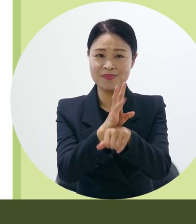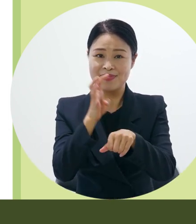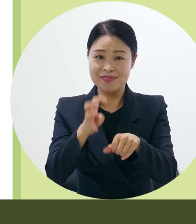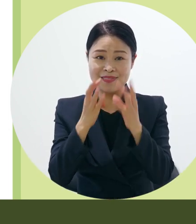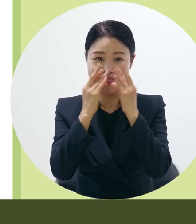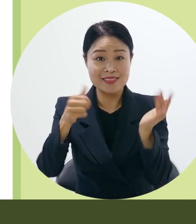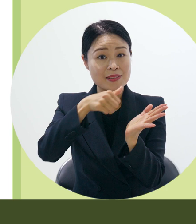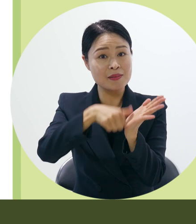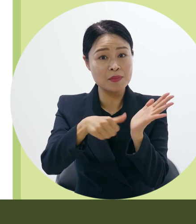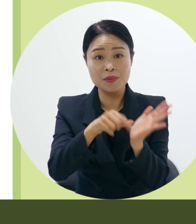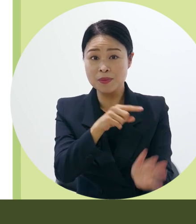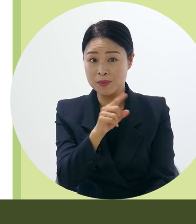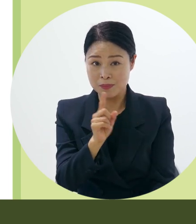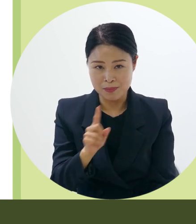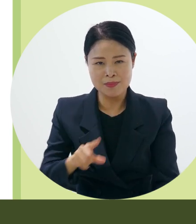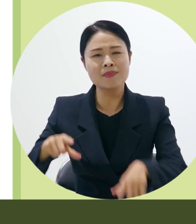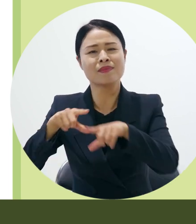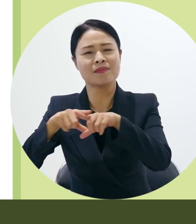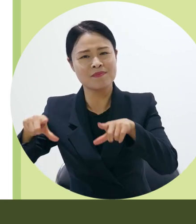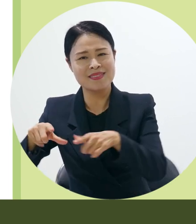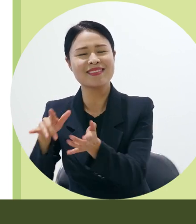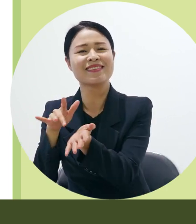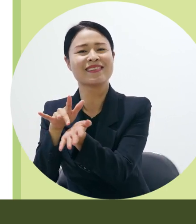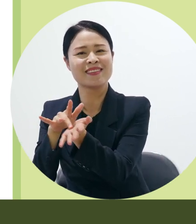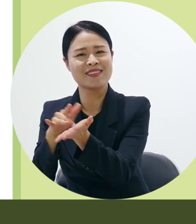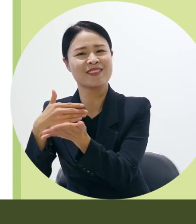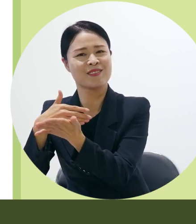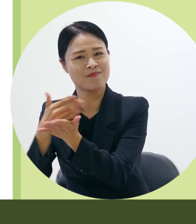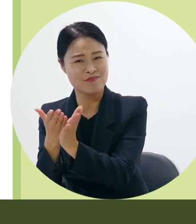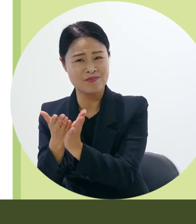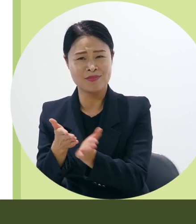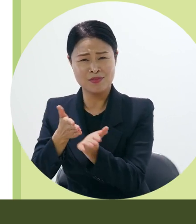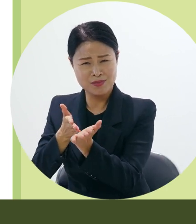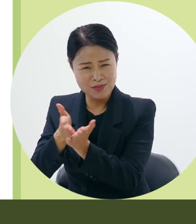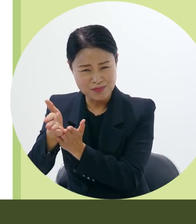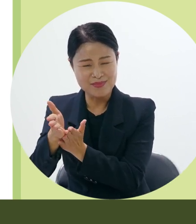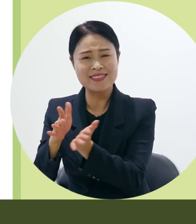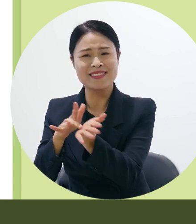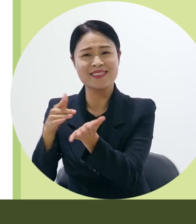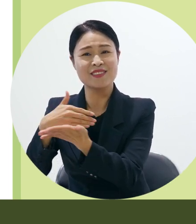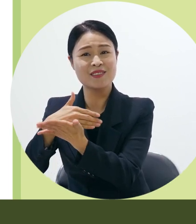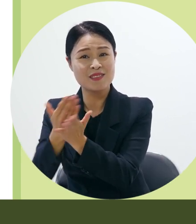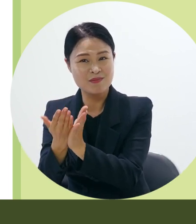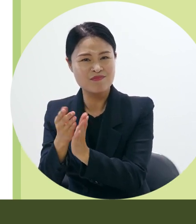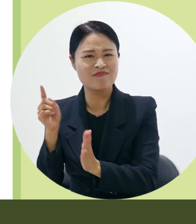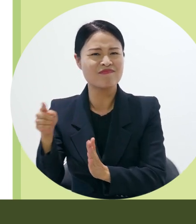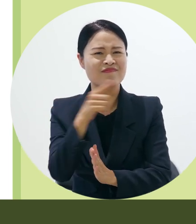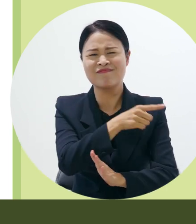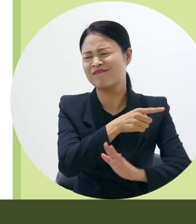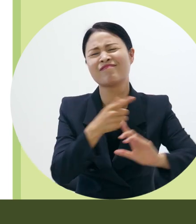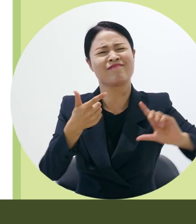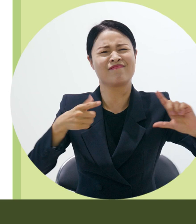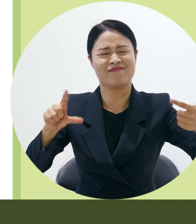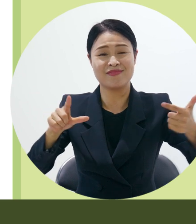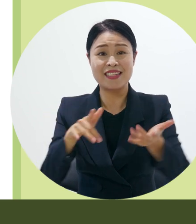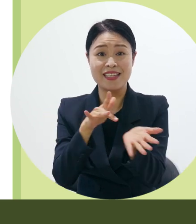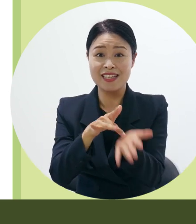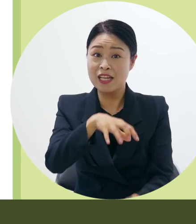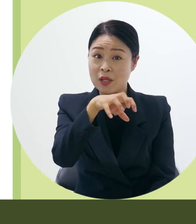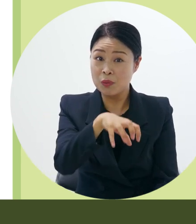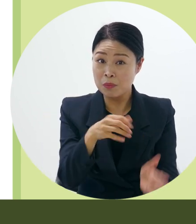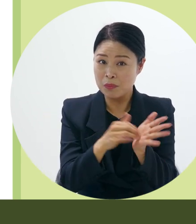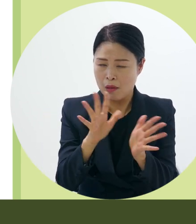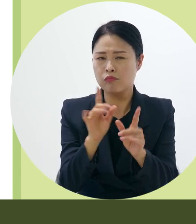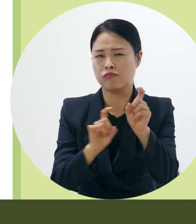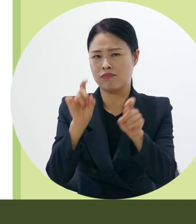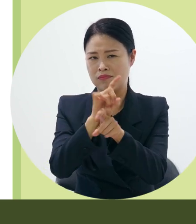의약외품은 일반 의약품 및 전문 의약품과 다르게 약국뿐만이 아니라 편의점, 대형마트, 일반